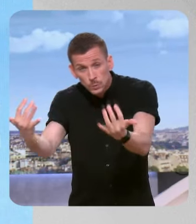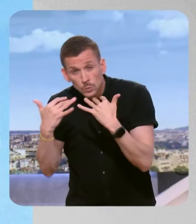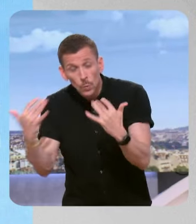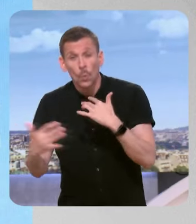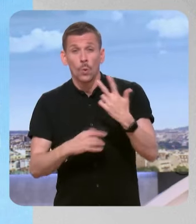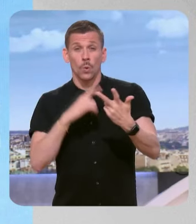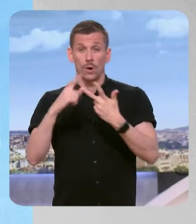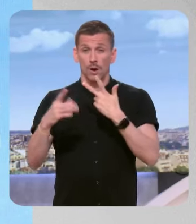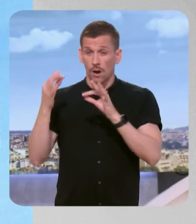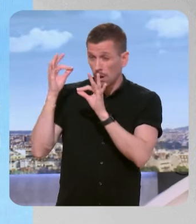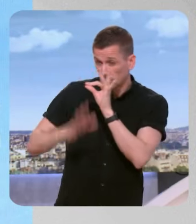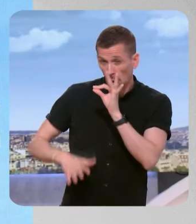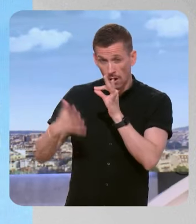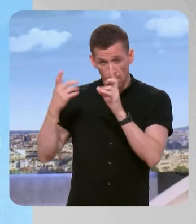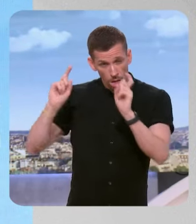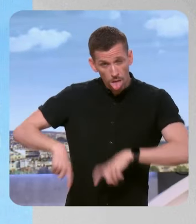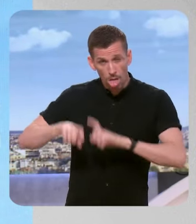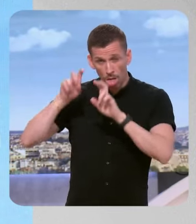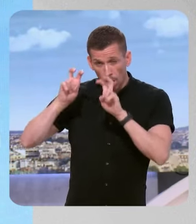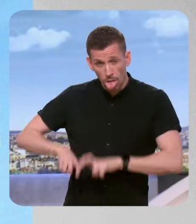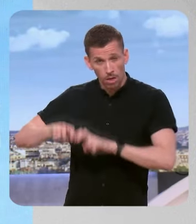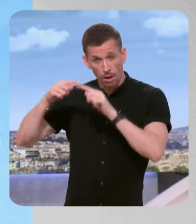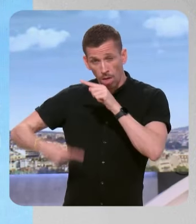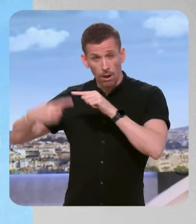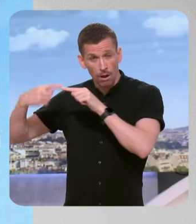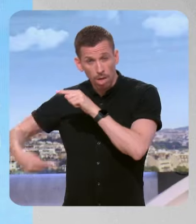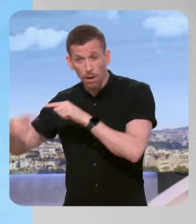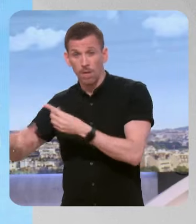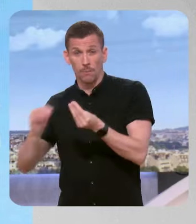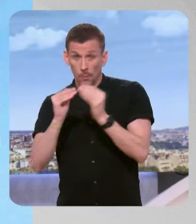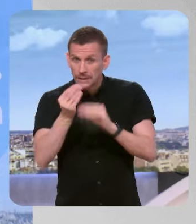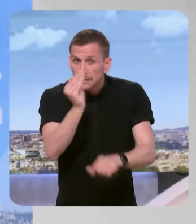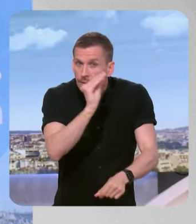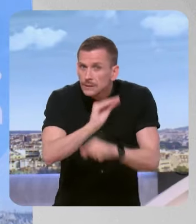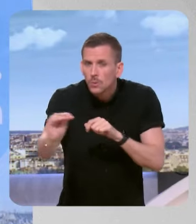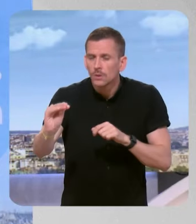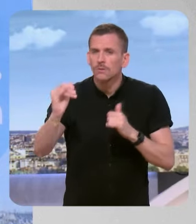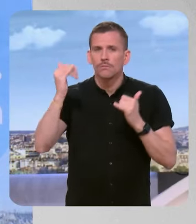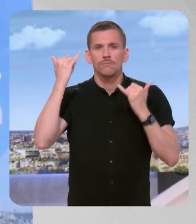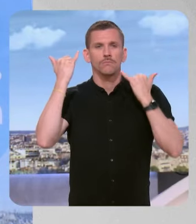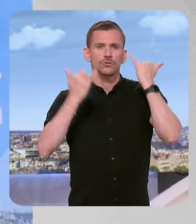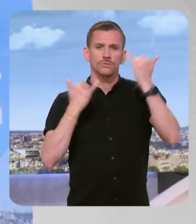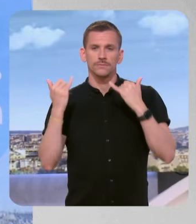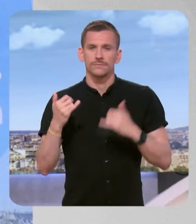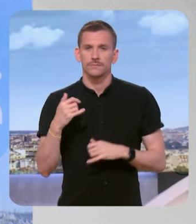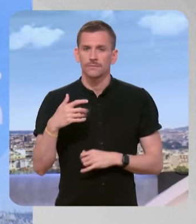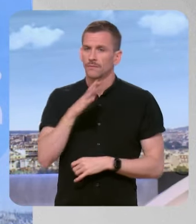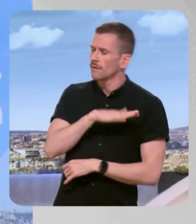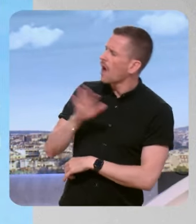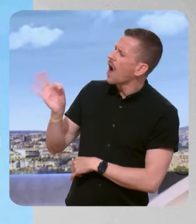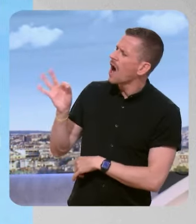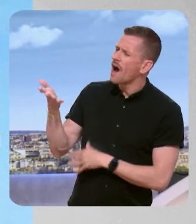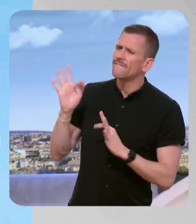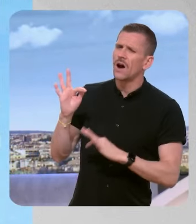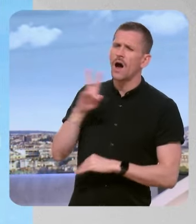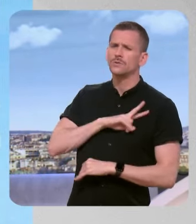scolaires enfin tout en ce moment en matière d'insécurité vous rendez compte que la r de l'UR chômage par exemple vous auriez pu la voter cette vous AZ